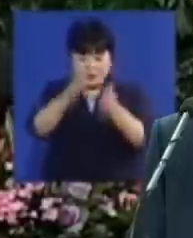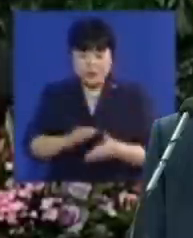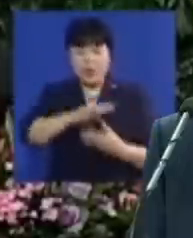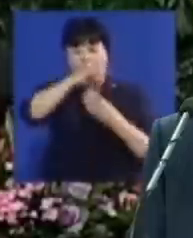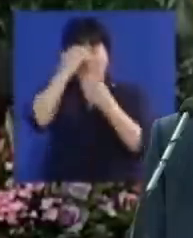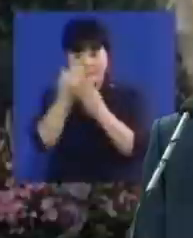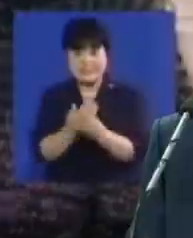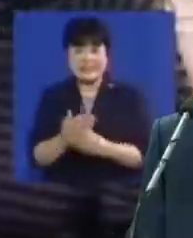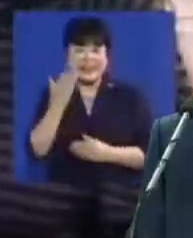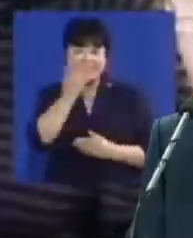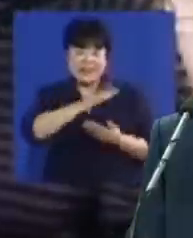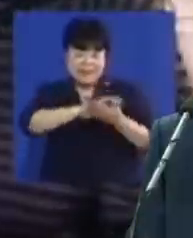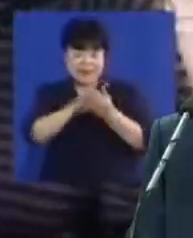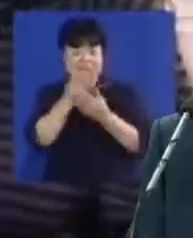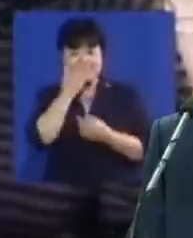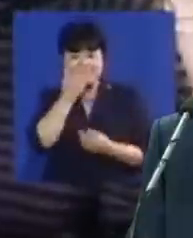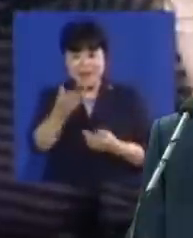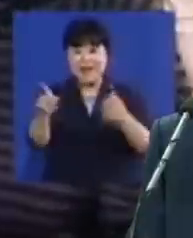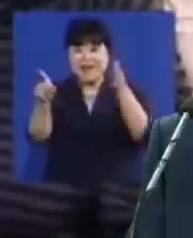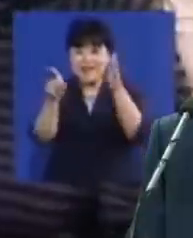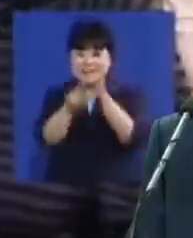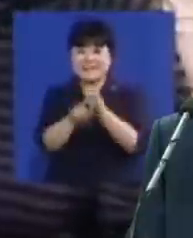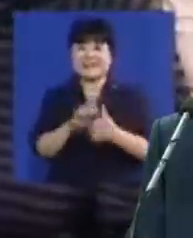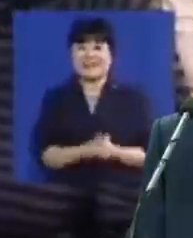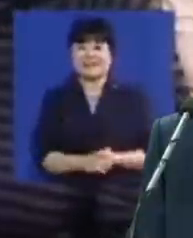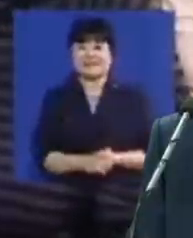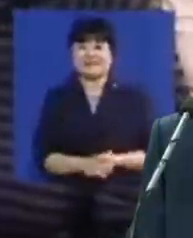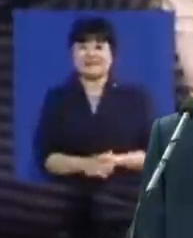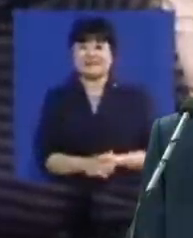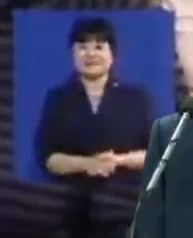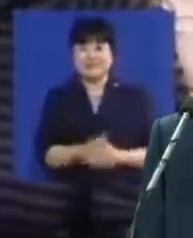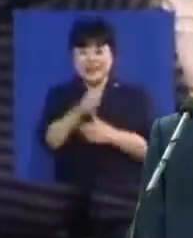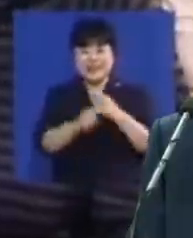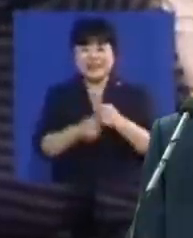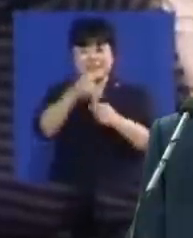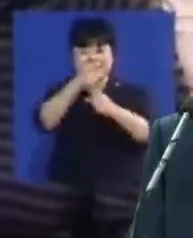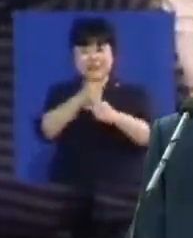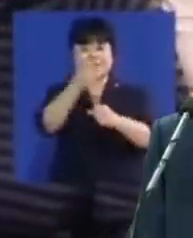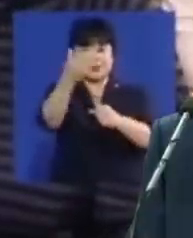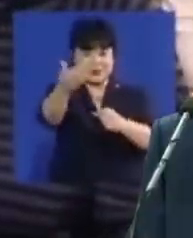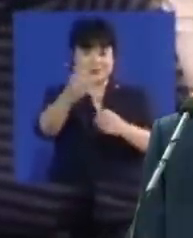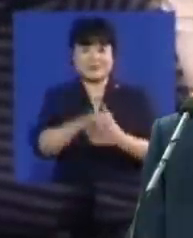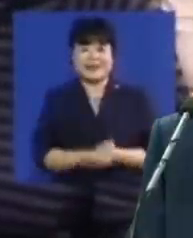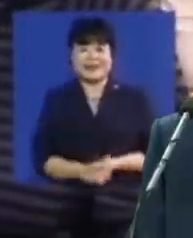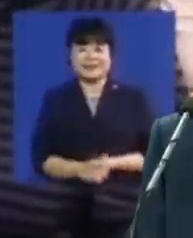완전히 달게 변화되도록 하나님이 축복하신 것입니다.